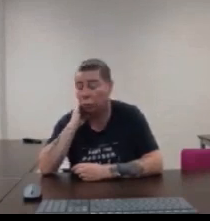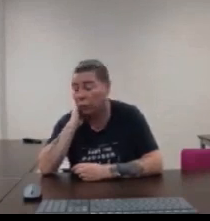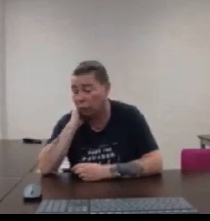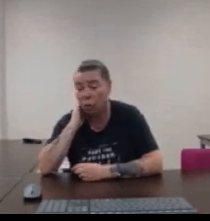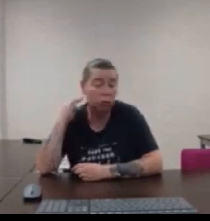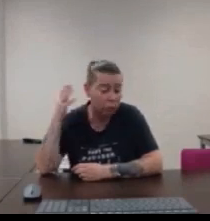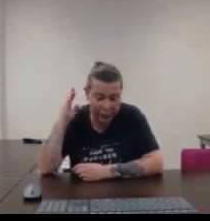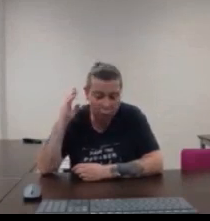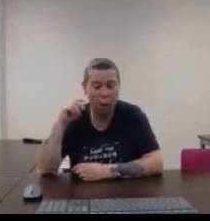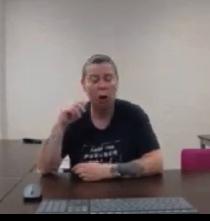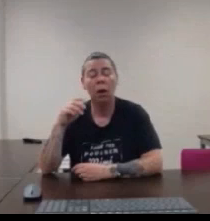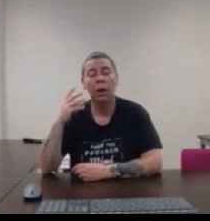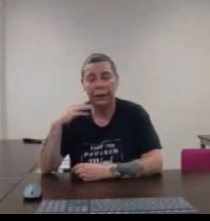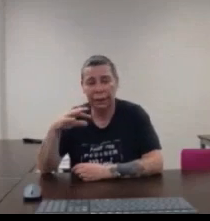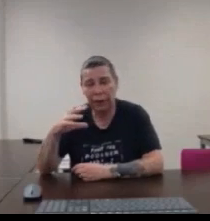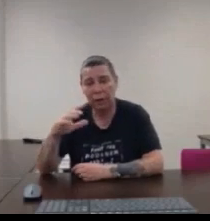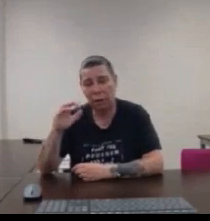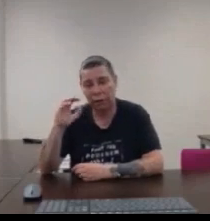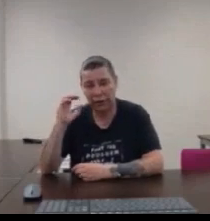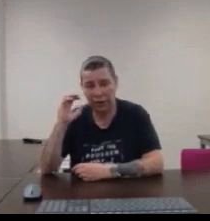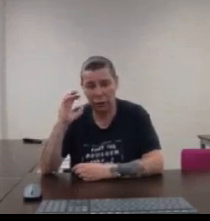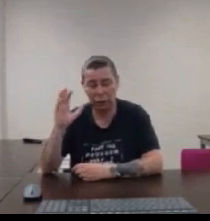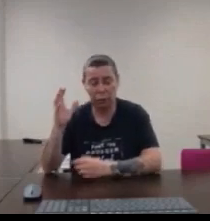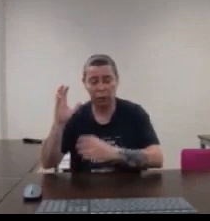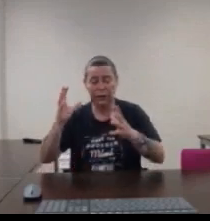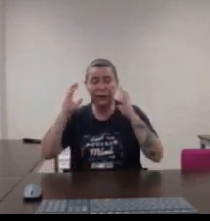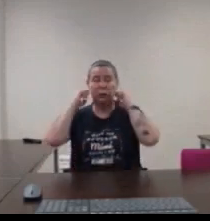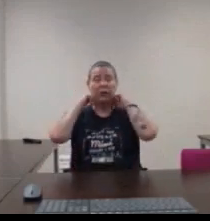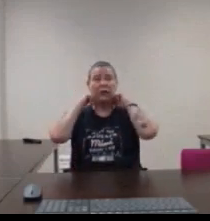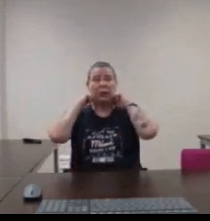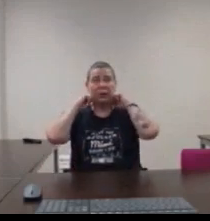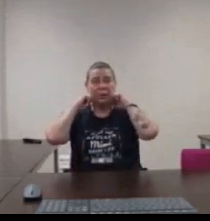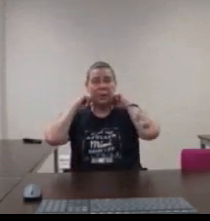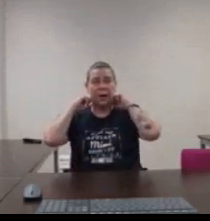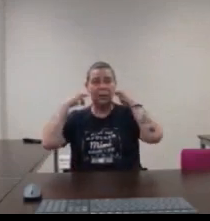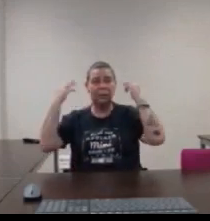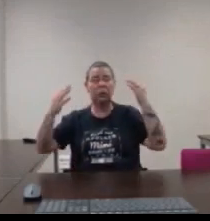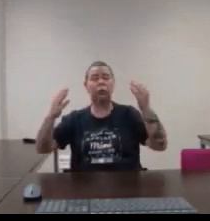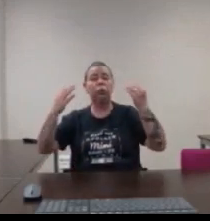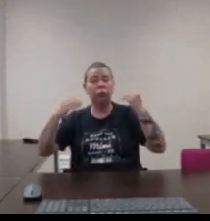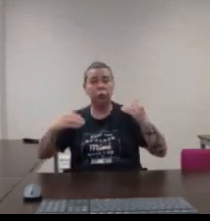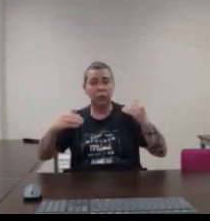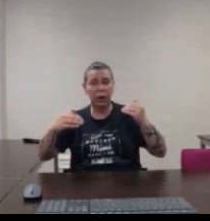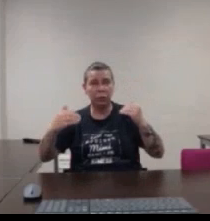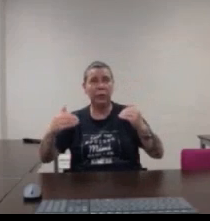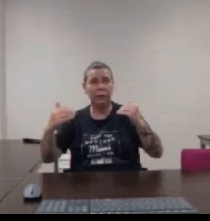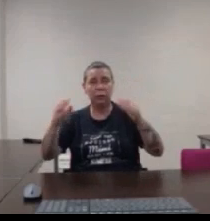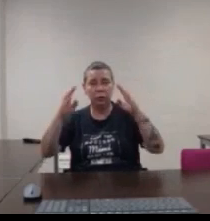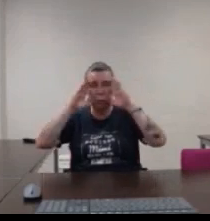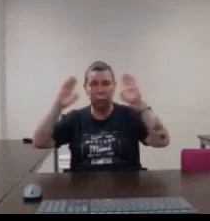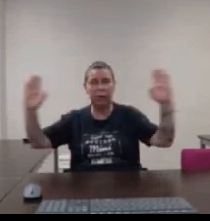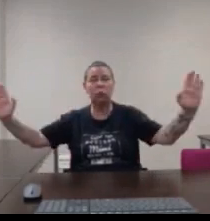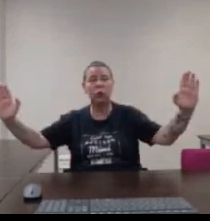écran, 2 écrans, 3 écrans ou 10 écrans, l'idée c'est, si je veux éviter de solliciter mes cervicales, il faut que tout ce que je dois